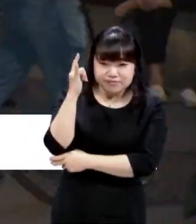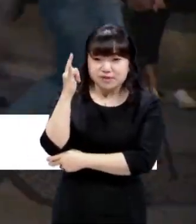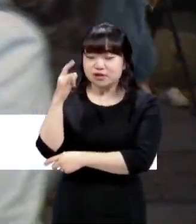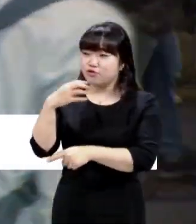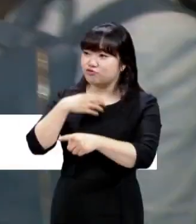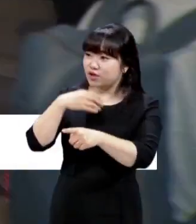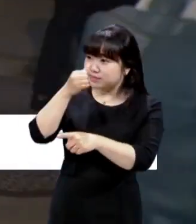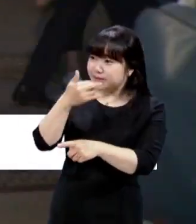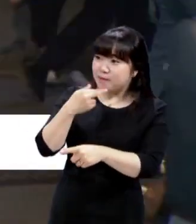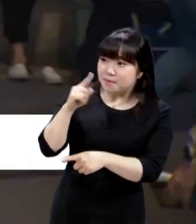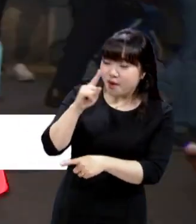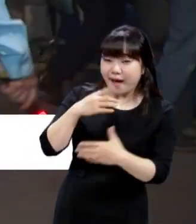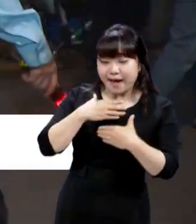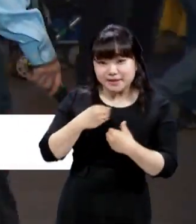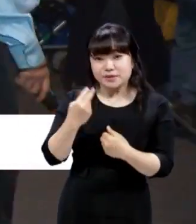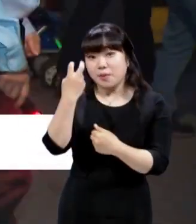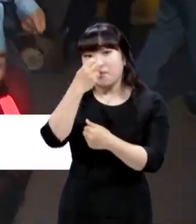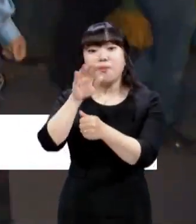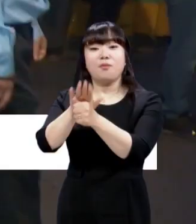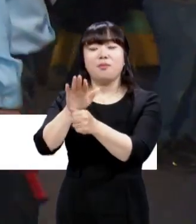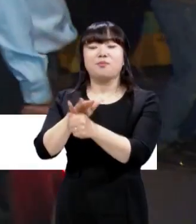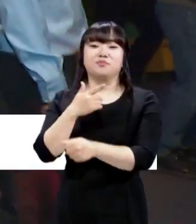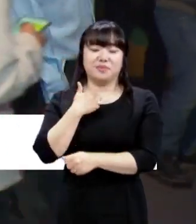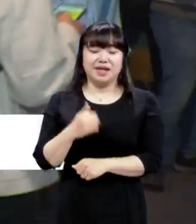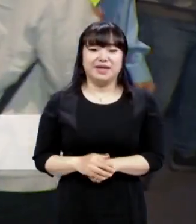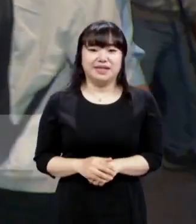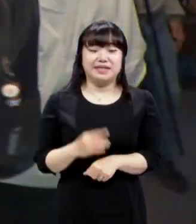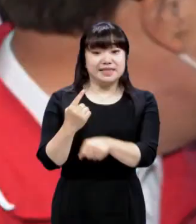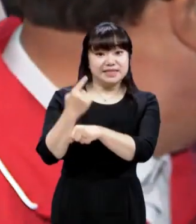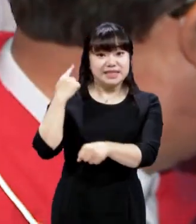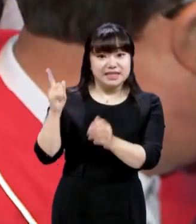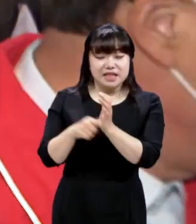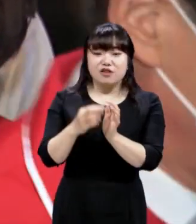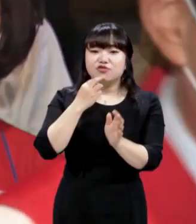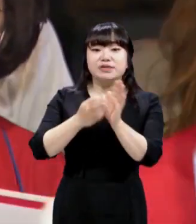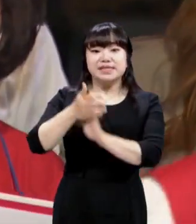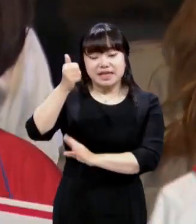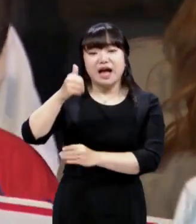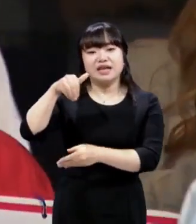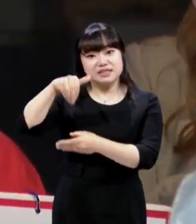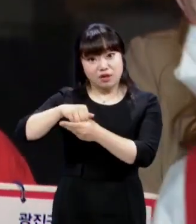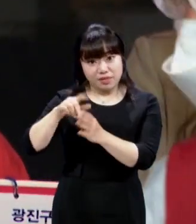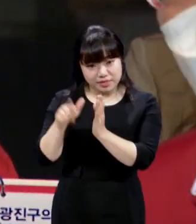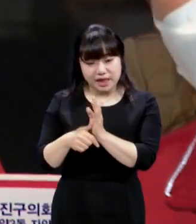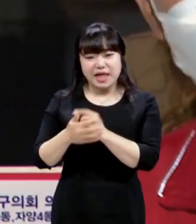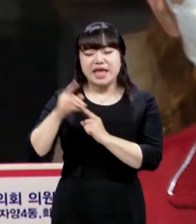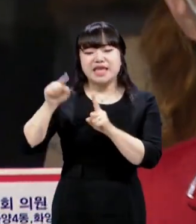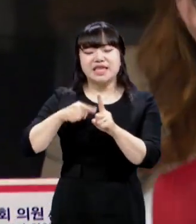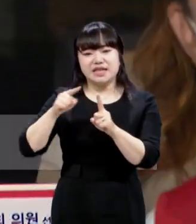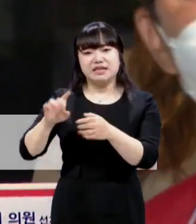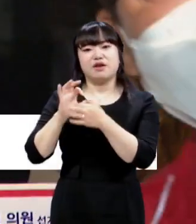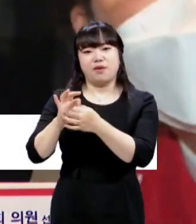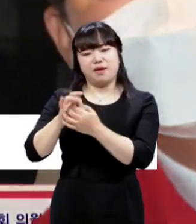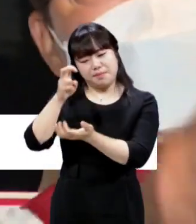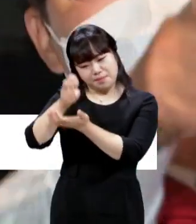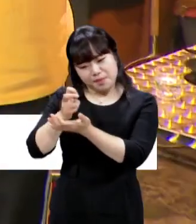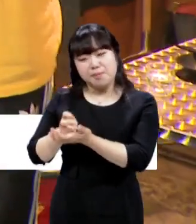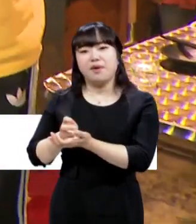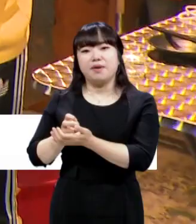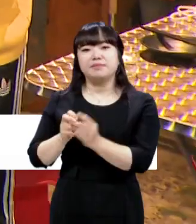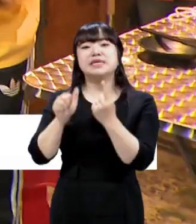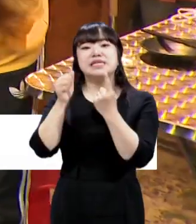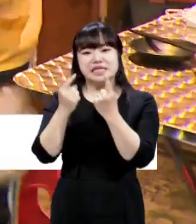점검 에도 나섰습니다 지난해 서울시장 보궐선거에서 일인가 고 관련 정책을 2호